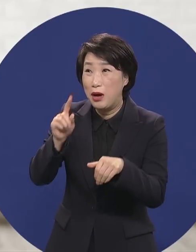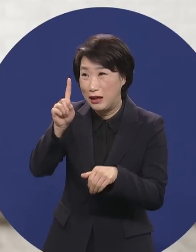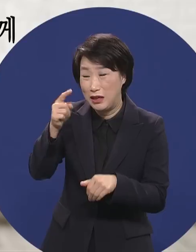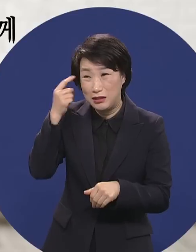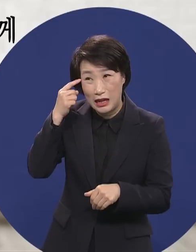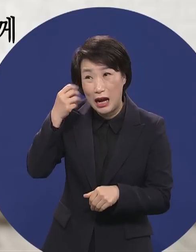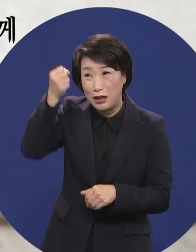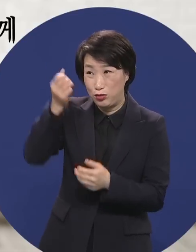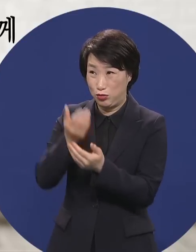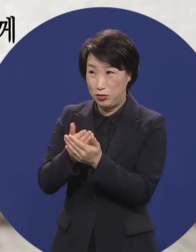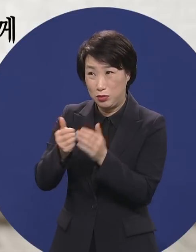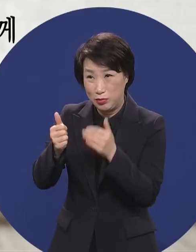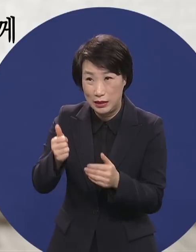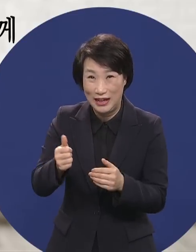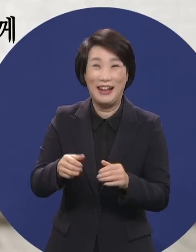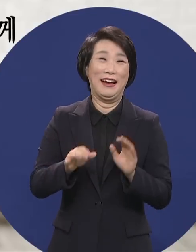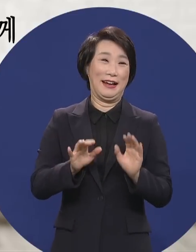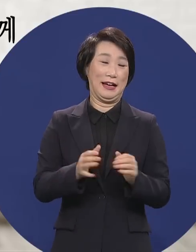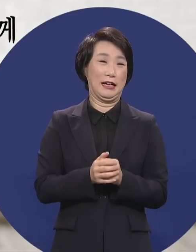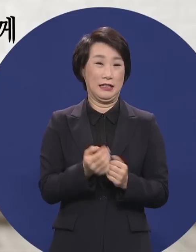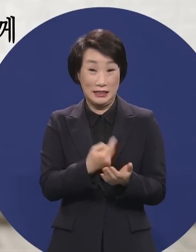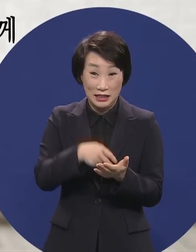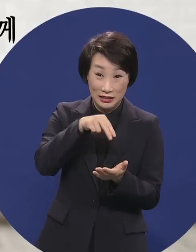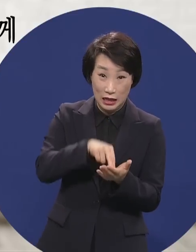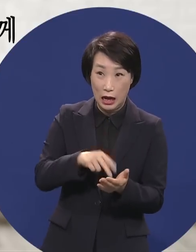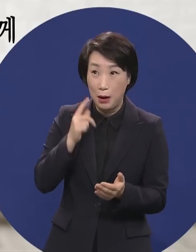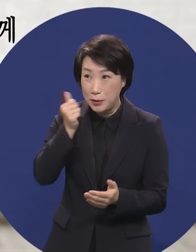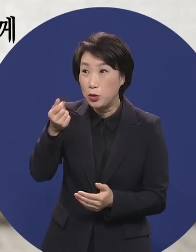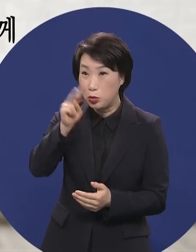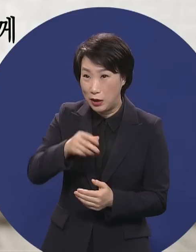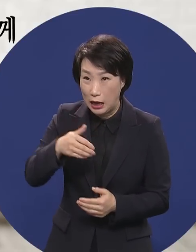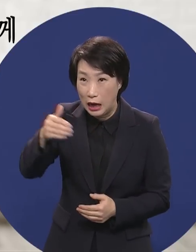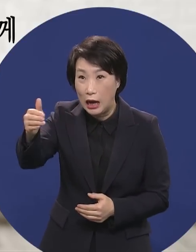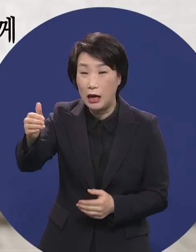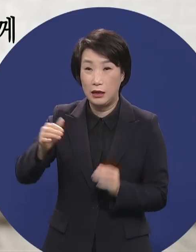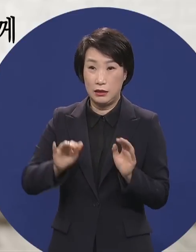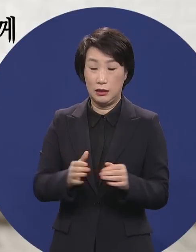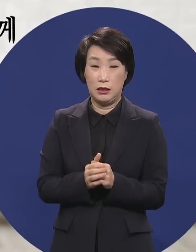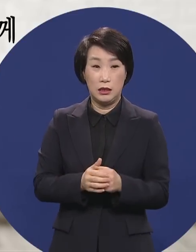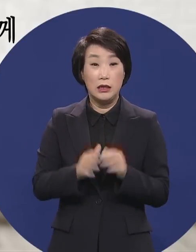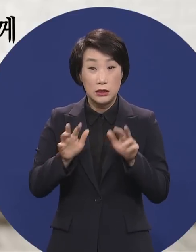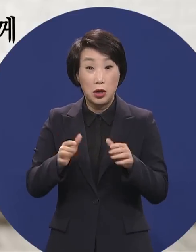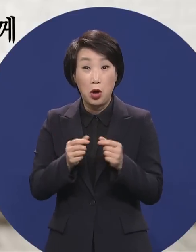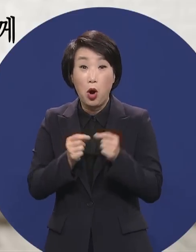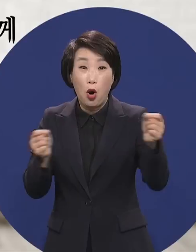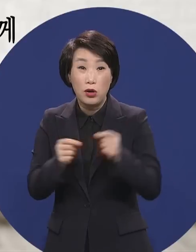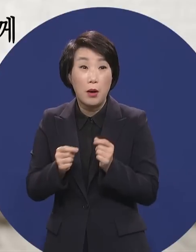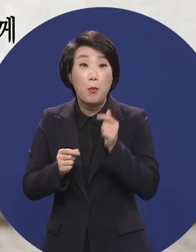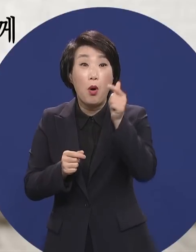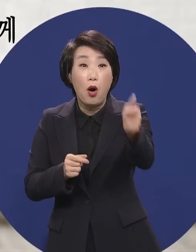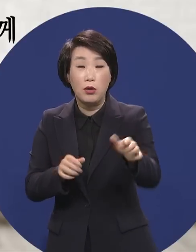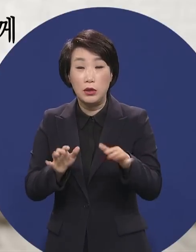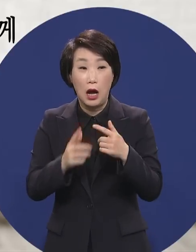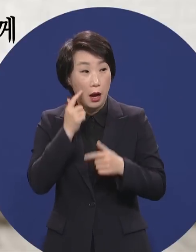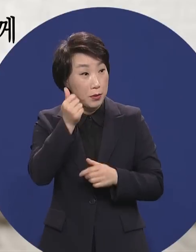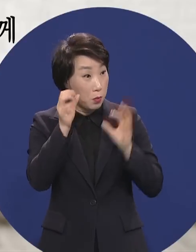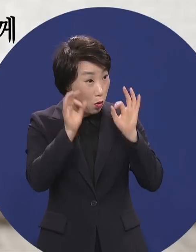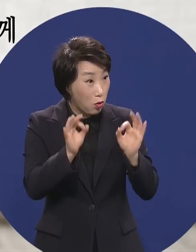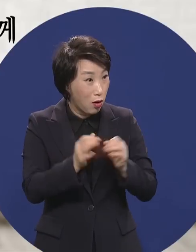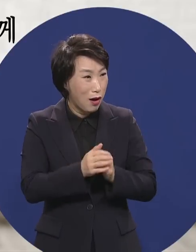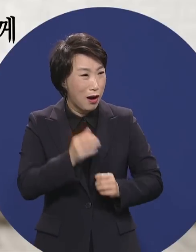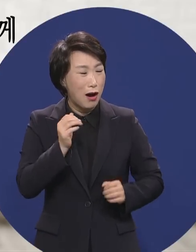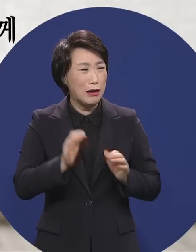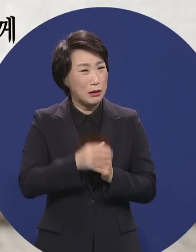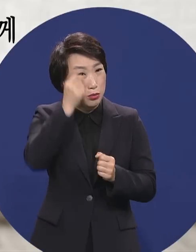하나로 보소서 하리라 하고 이에 일어나서 아버지께로 돌아가니라. 아직도 상거가 먼데 아버지가 저를